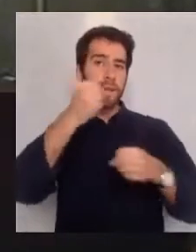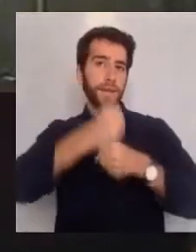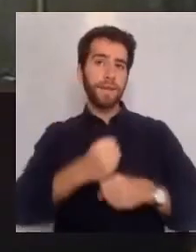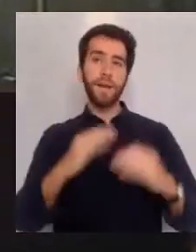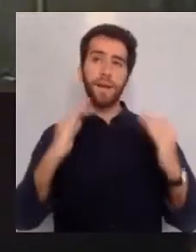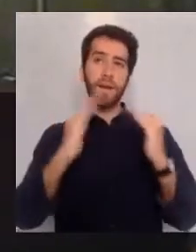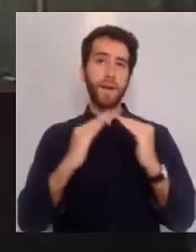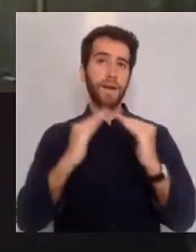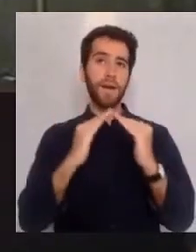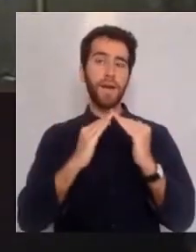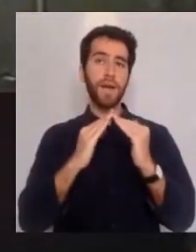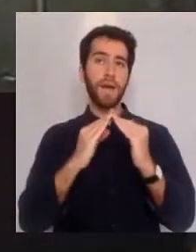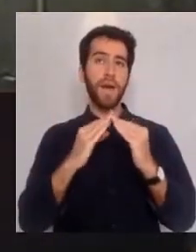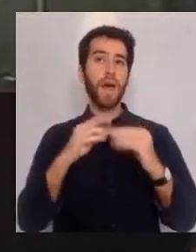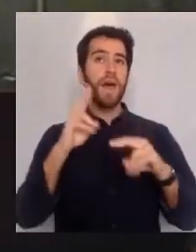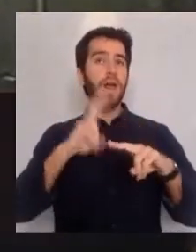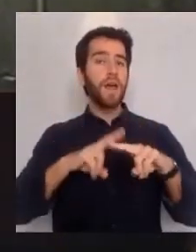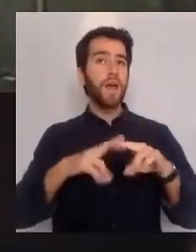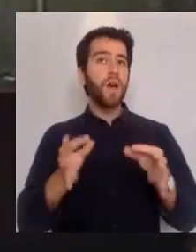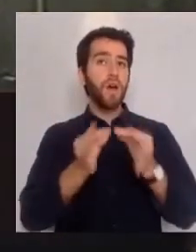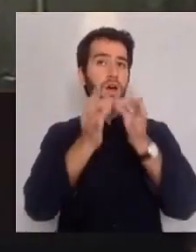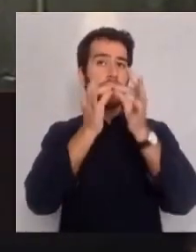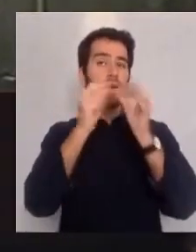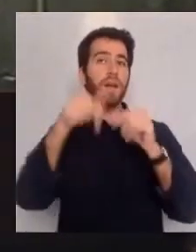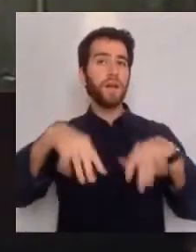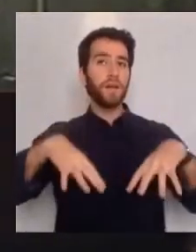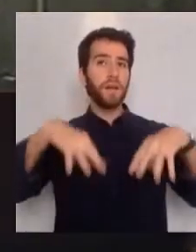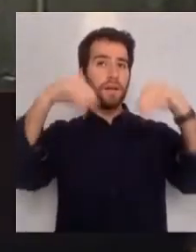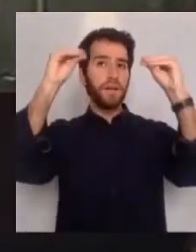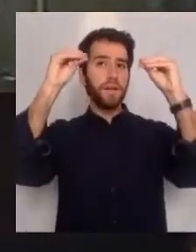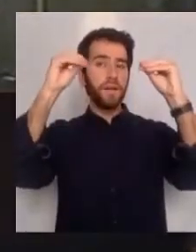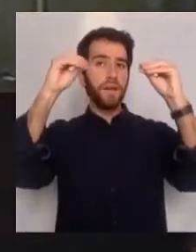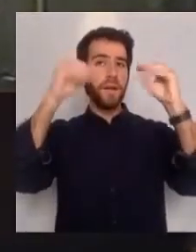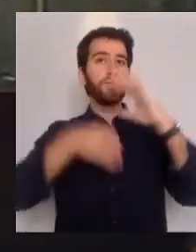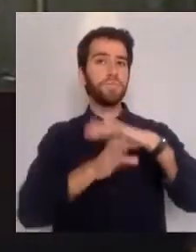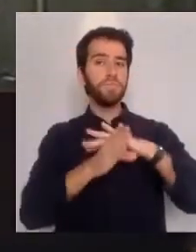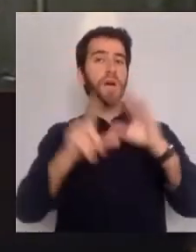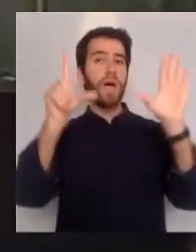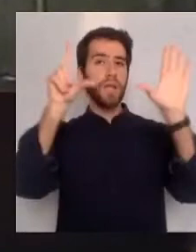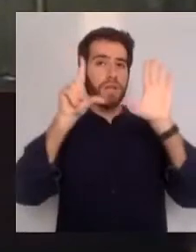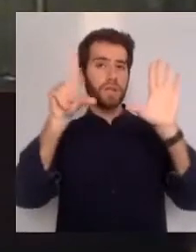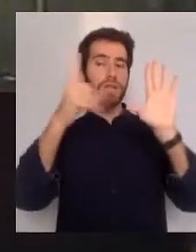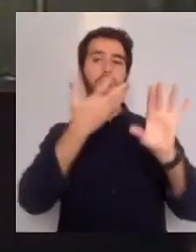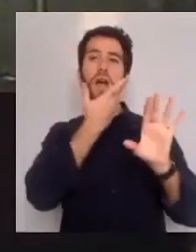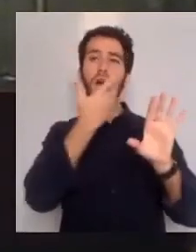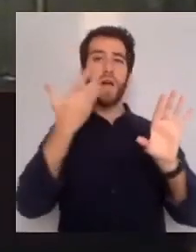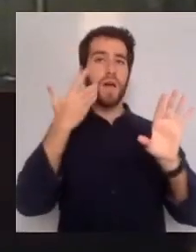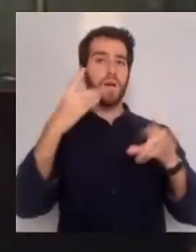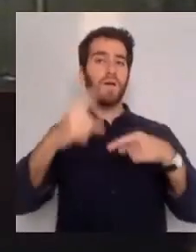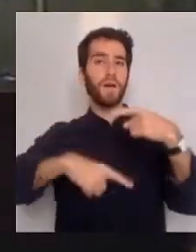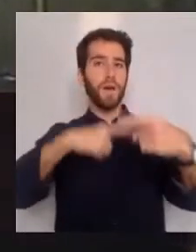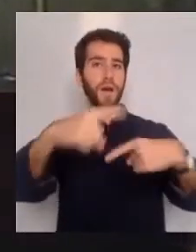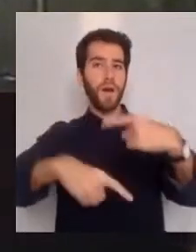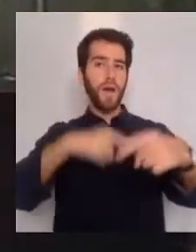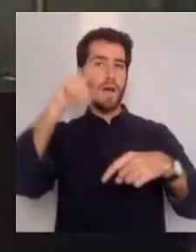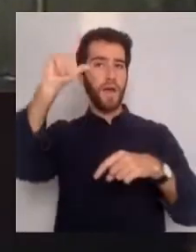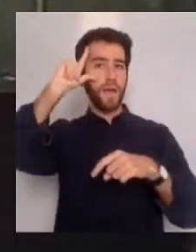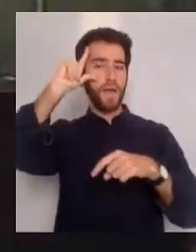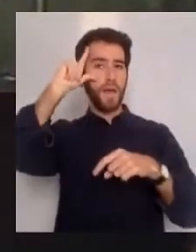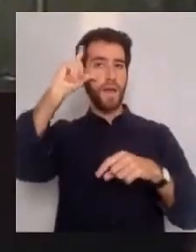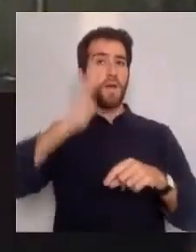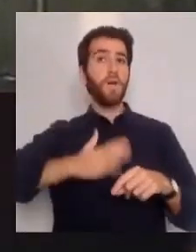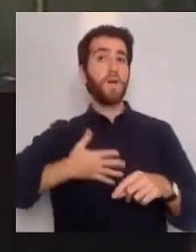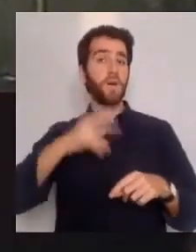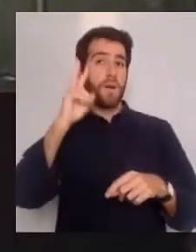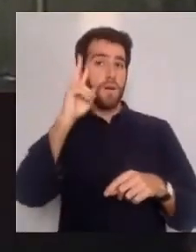celebració de l'Eucaristia també aquí a la catedral a les 7 de la tarda cada dia i ho podeu veure a través de